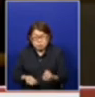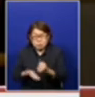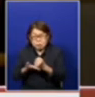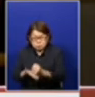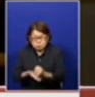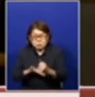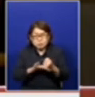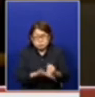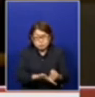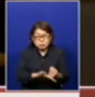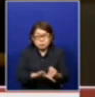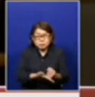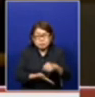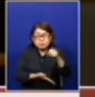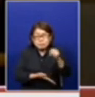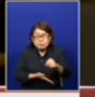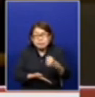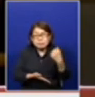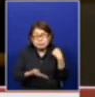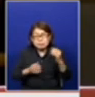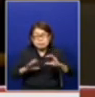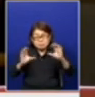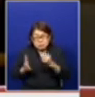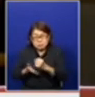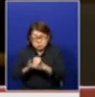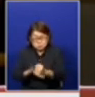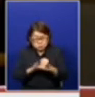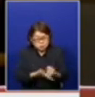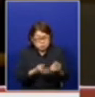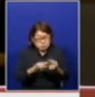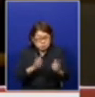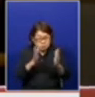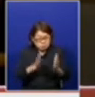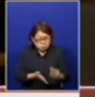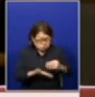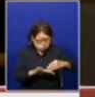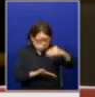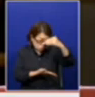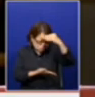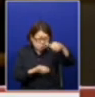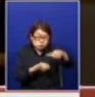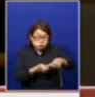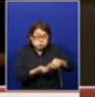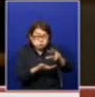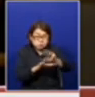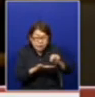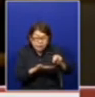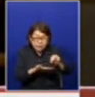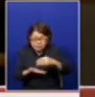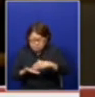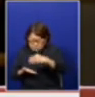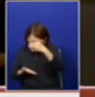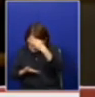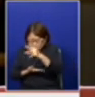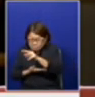านักเรียนในมหาวิทยาลัยนักศึกษาเด็กนักเรียนมัธยมเด็กชั้นประถมไม่ได้รับการเยียวยา